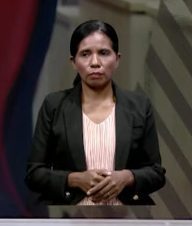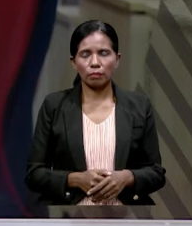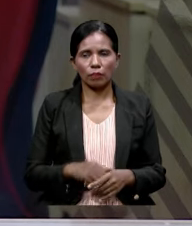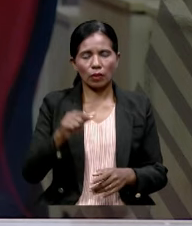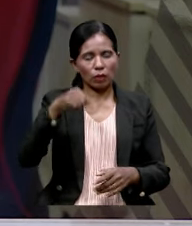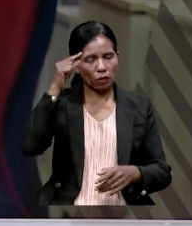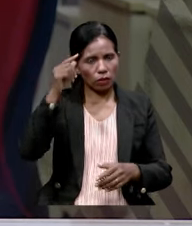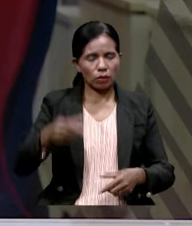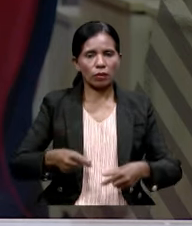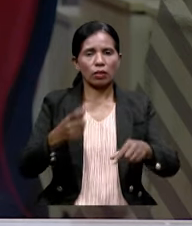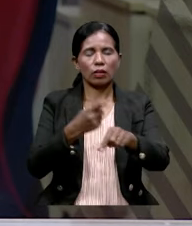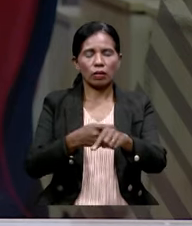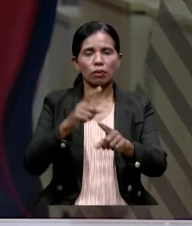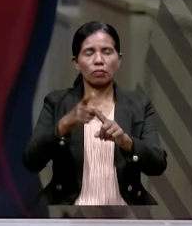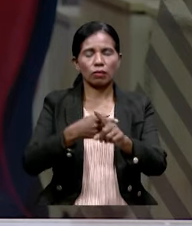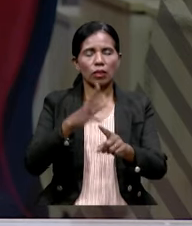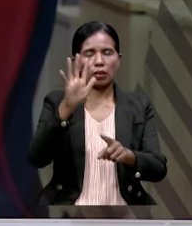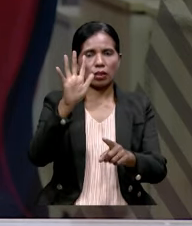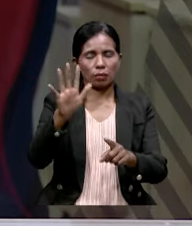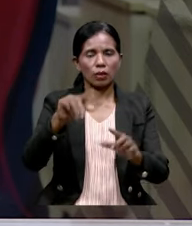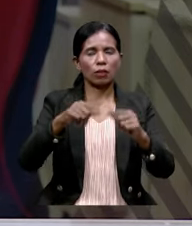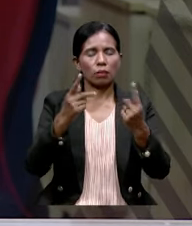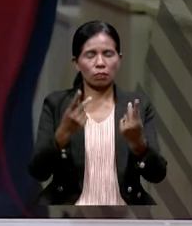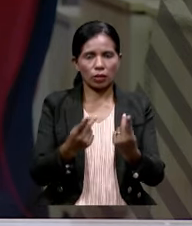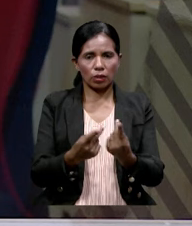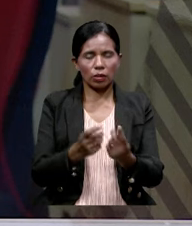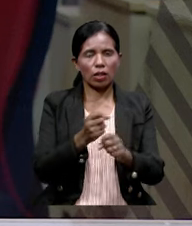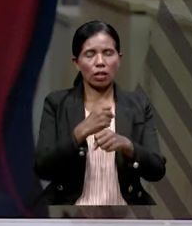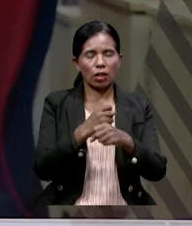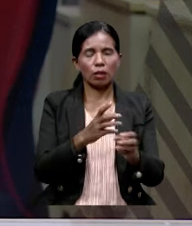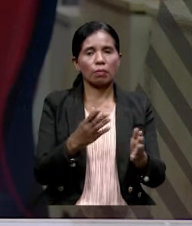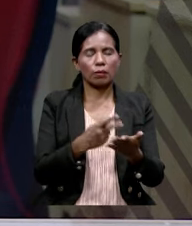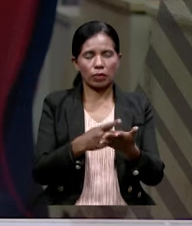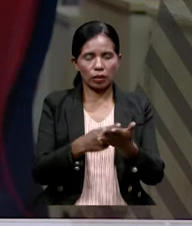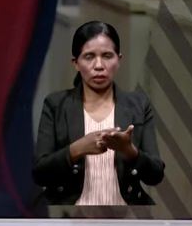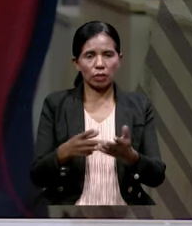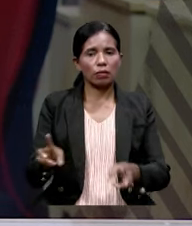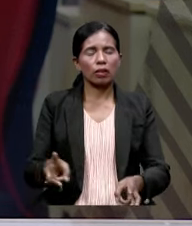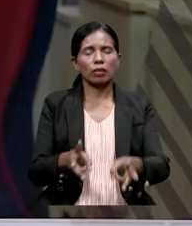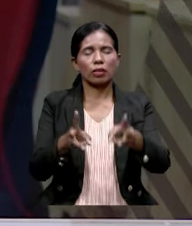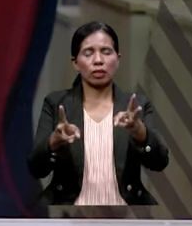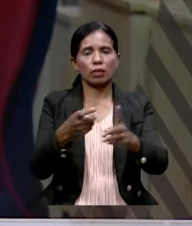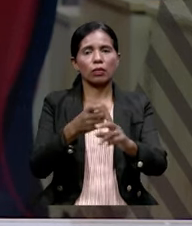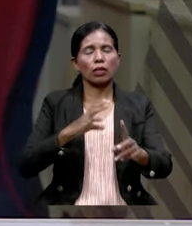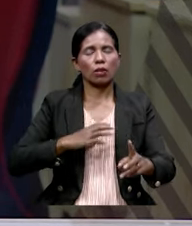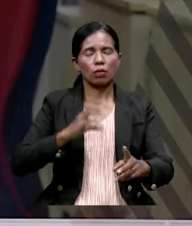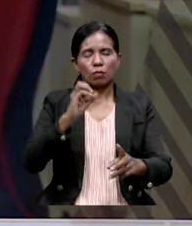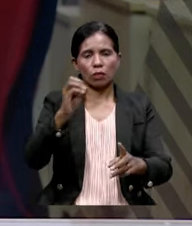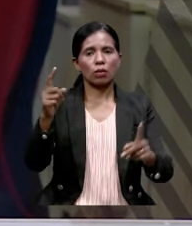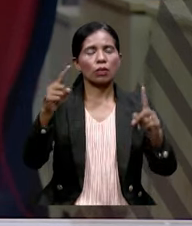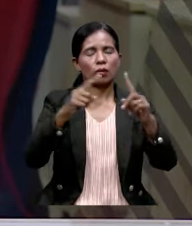Governo fona tempo Fulan Lima ba companhia finaliza la las projeto estrada Rússia rotunda com Moro to Tacitolo.